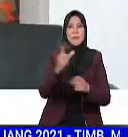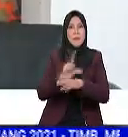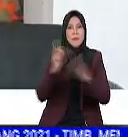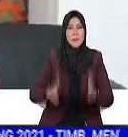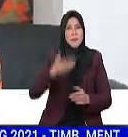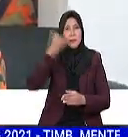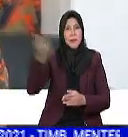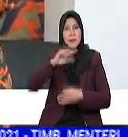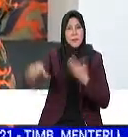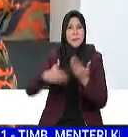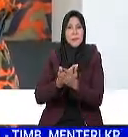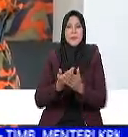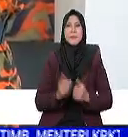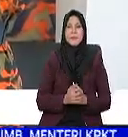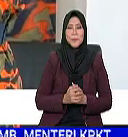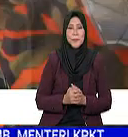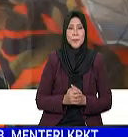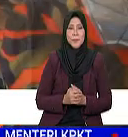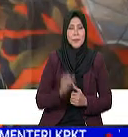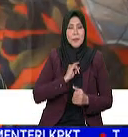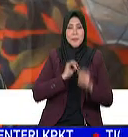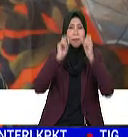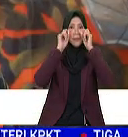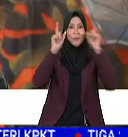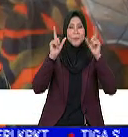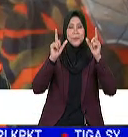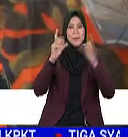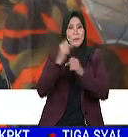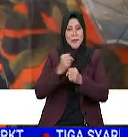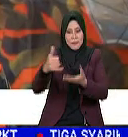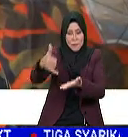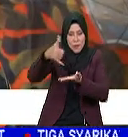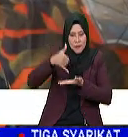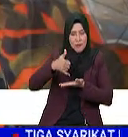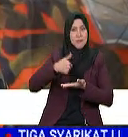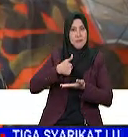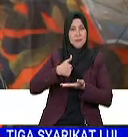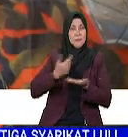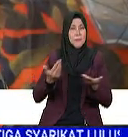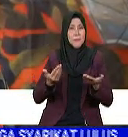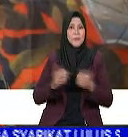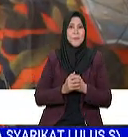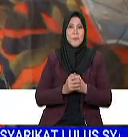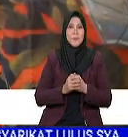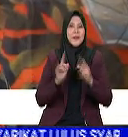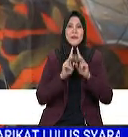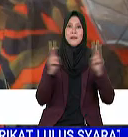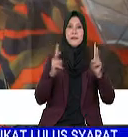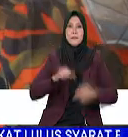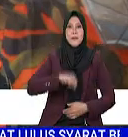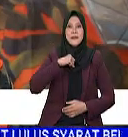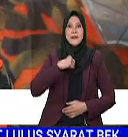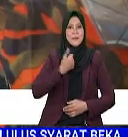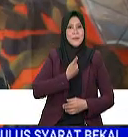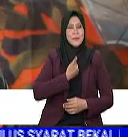terbaik keseluruhan salah sama kamu screenshot lah kiye dapat Anugerah tol meher dan sangat banggalah dengan